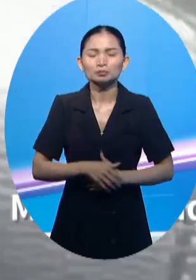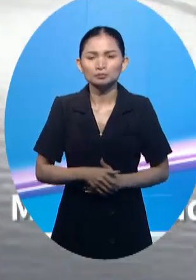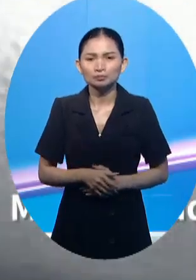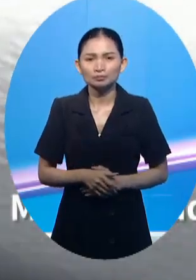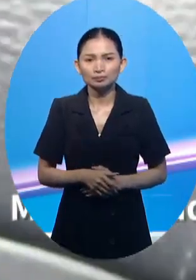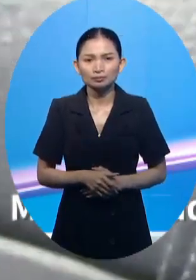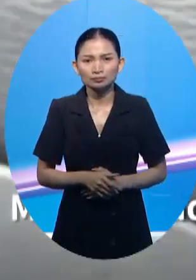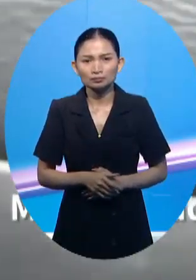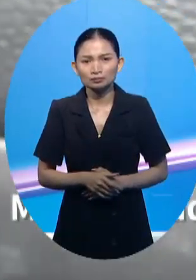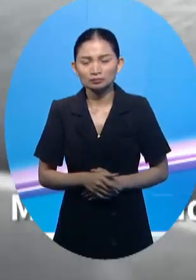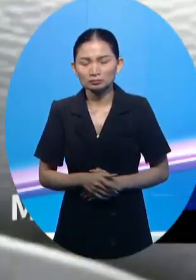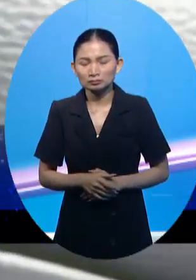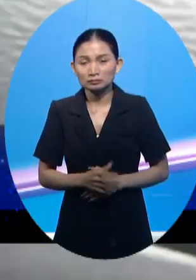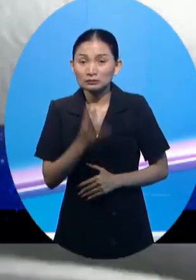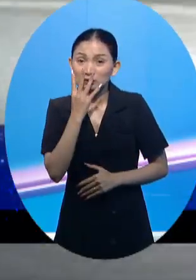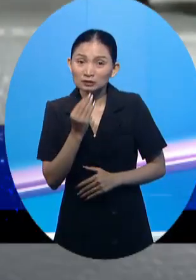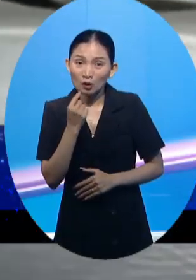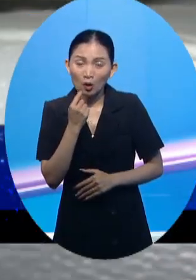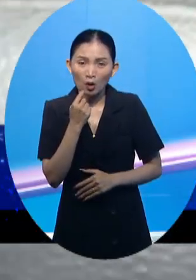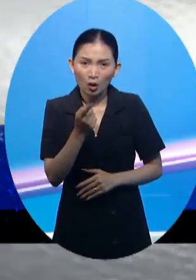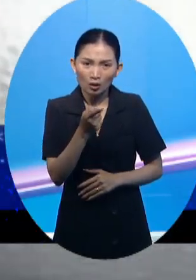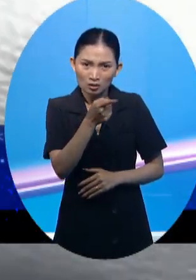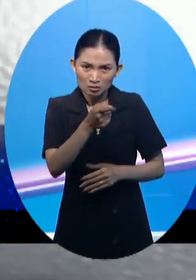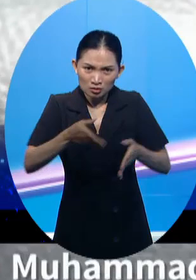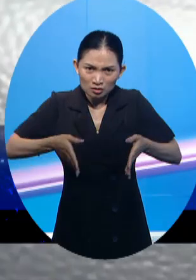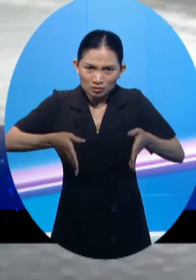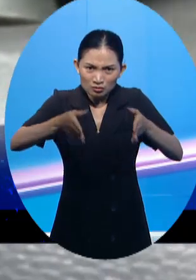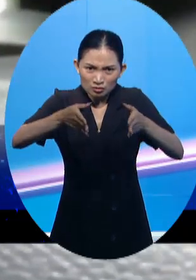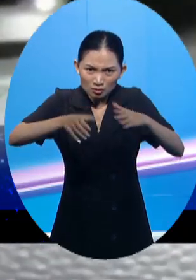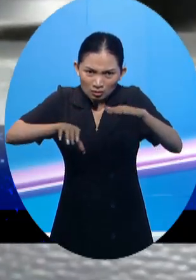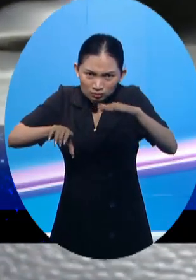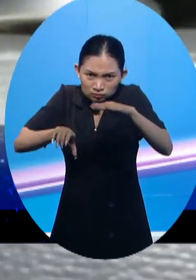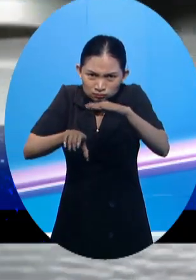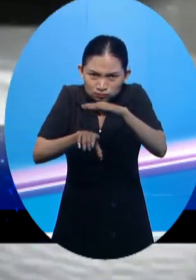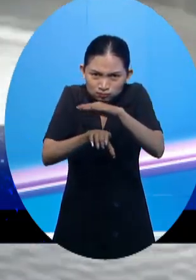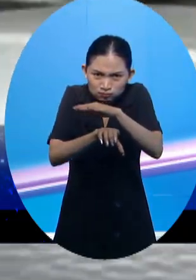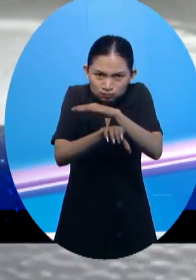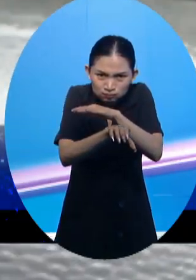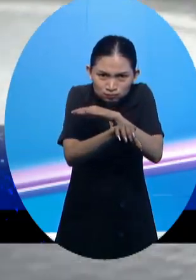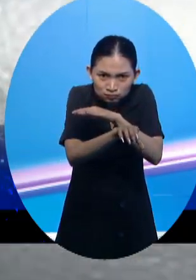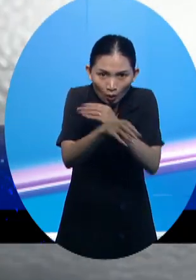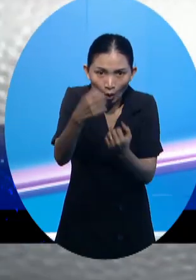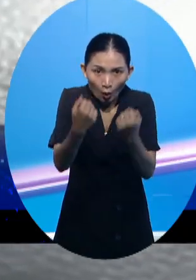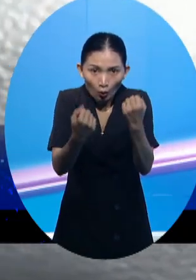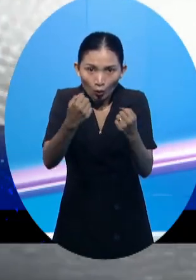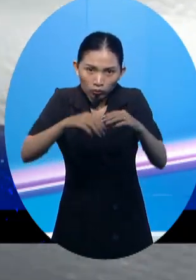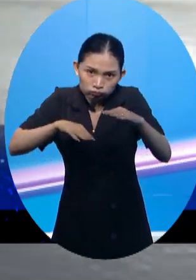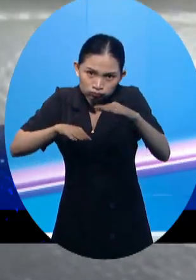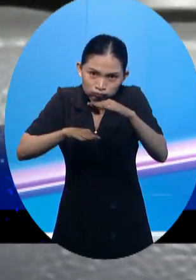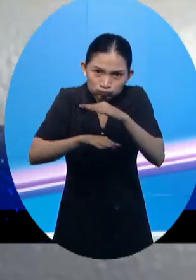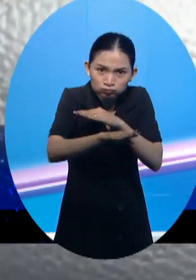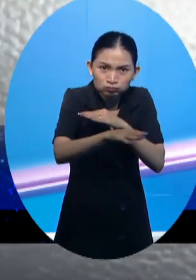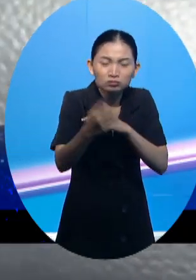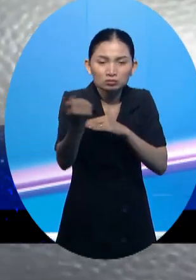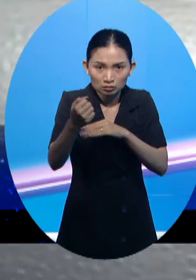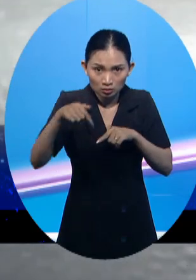gaza Israel nói rằng tuyến đường hầm mà họ vừa phát hiện có kích thước đủ lớn cho xe chạy bên trong để đưa các tay súng từ gaza đến